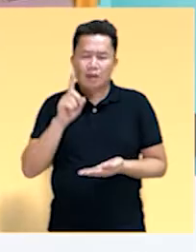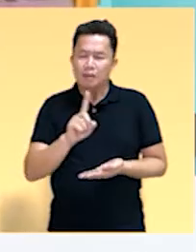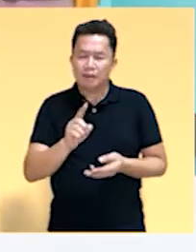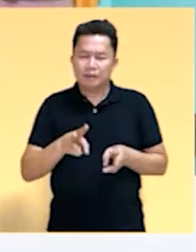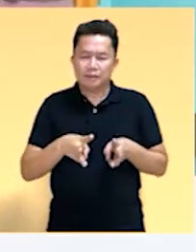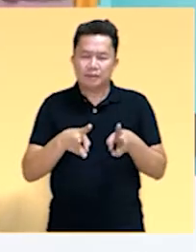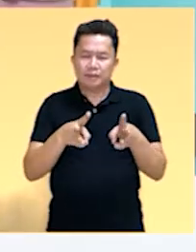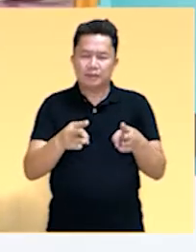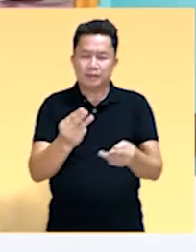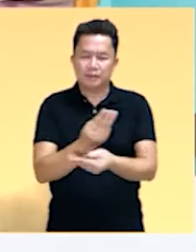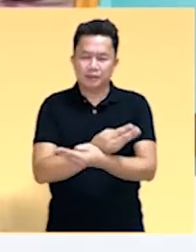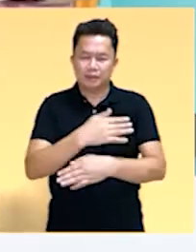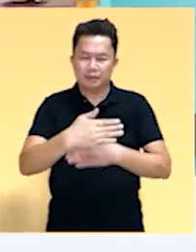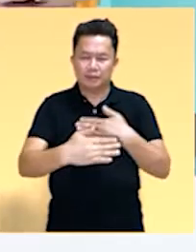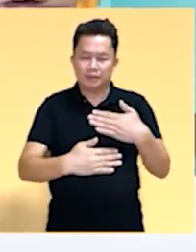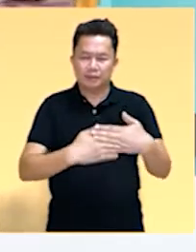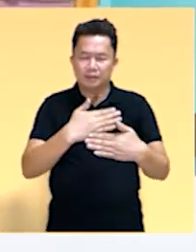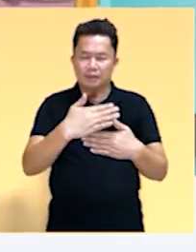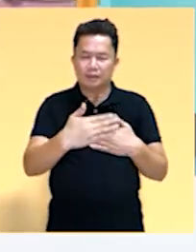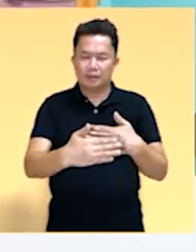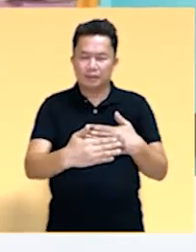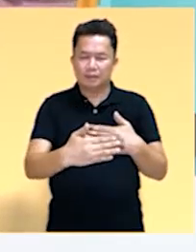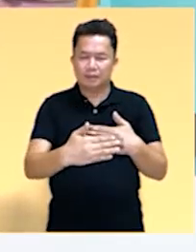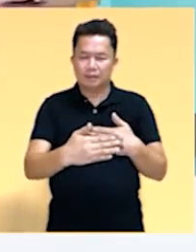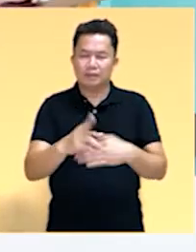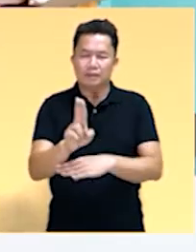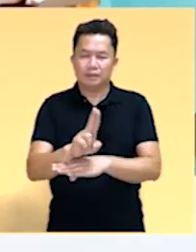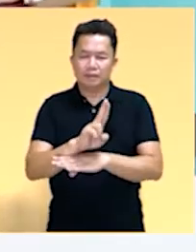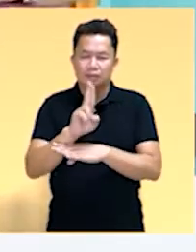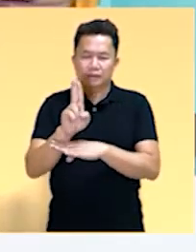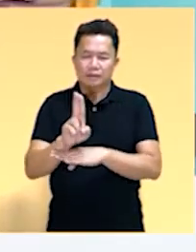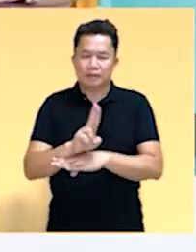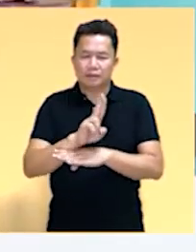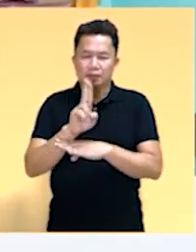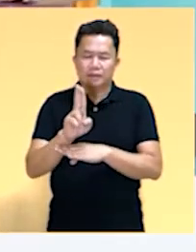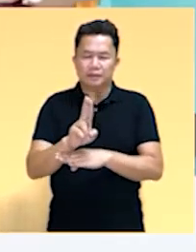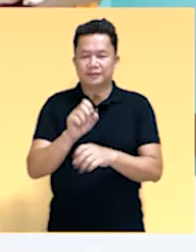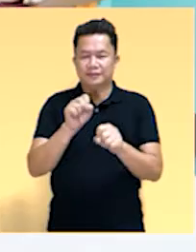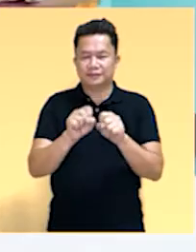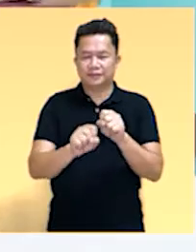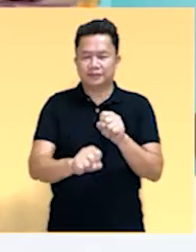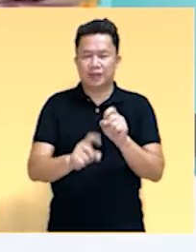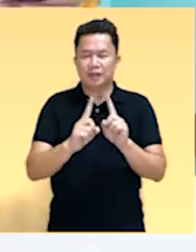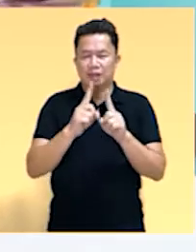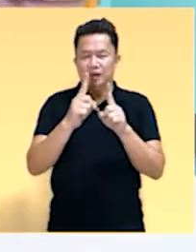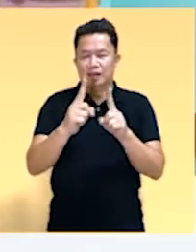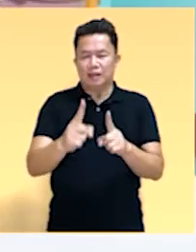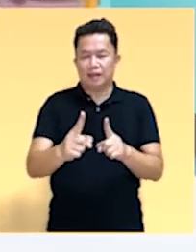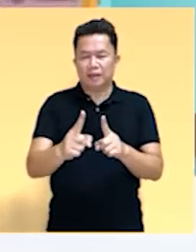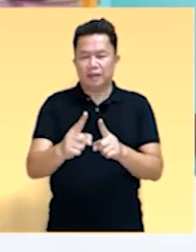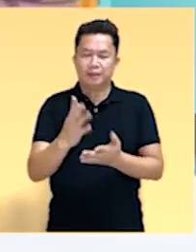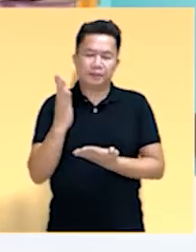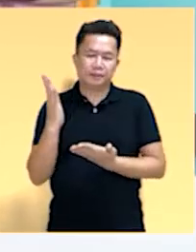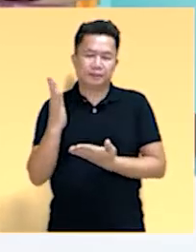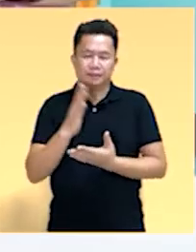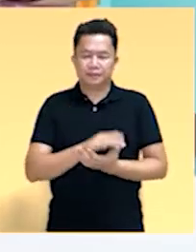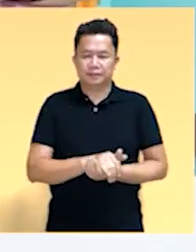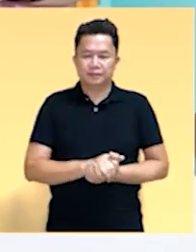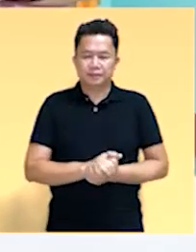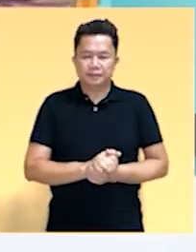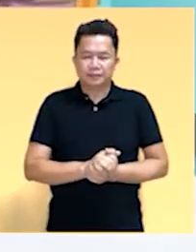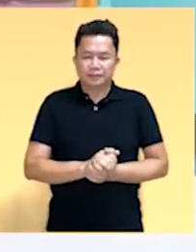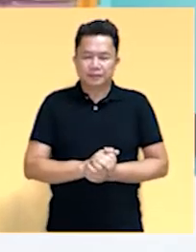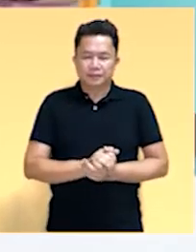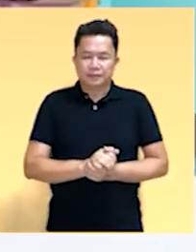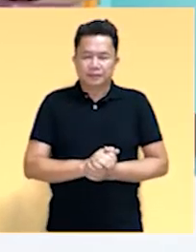o mathematical operation kaya ang ating gagamitin upang masagot ang tanong na ito?